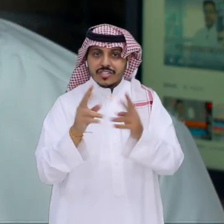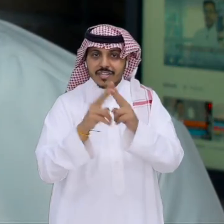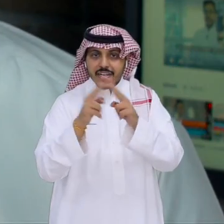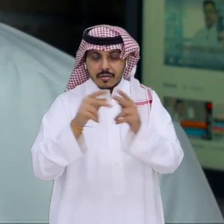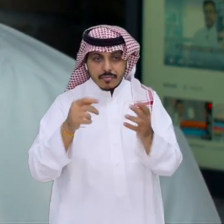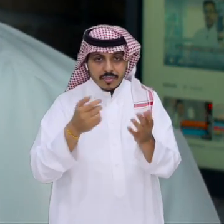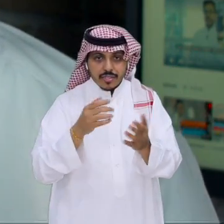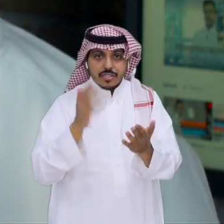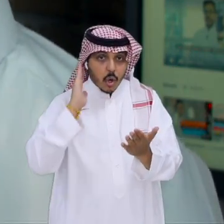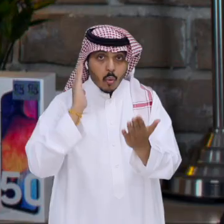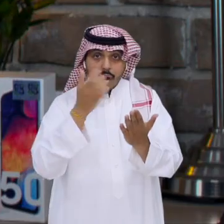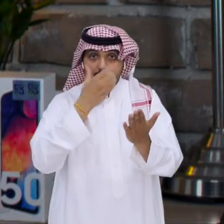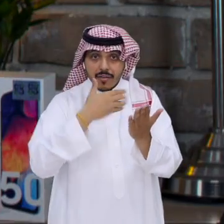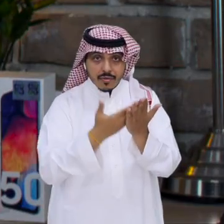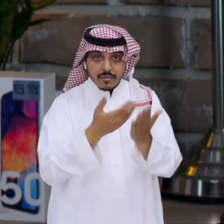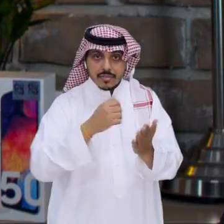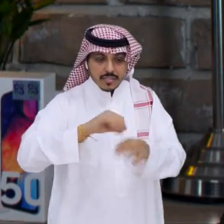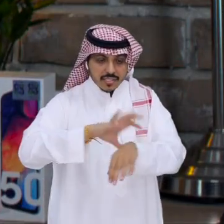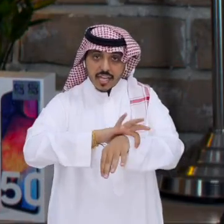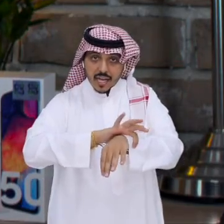بالايفون تشحن الساعه.